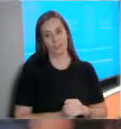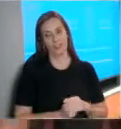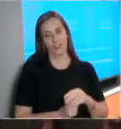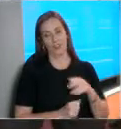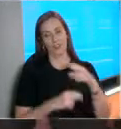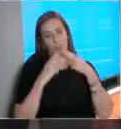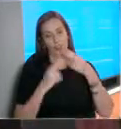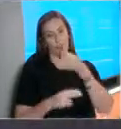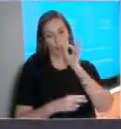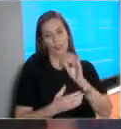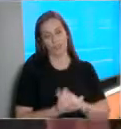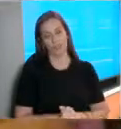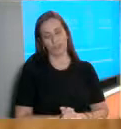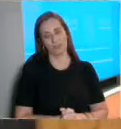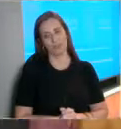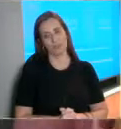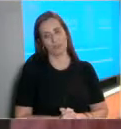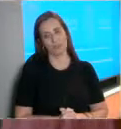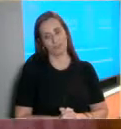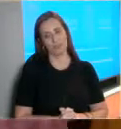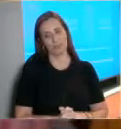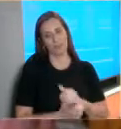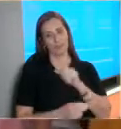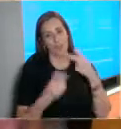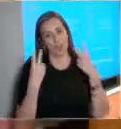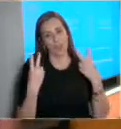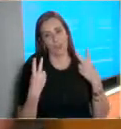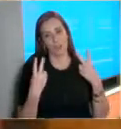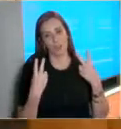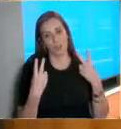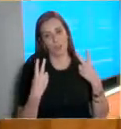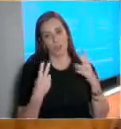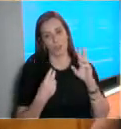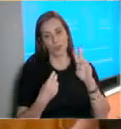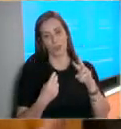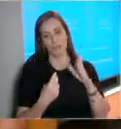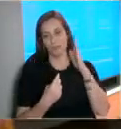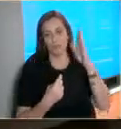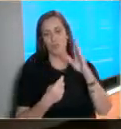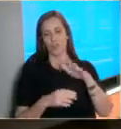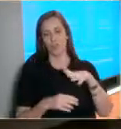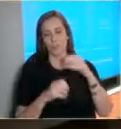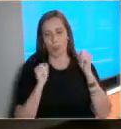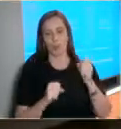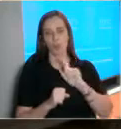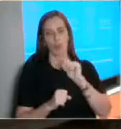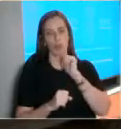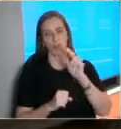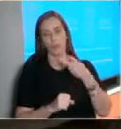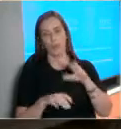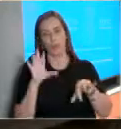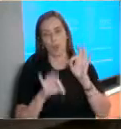ושיהיו התוצאות יותר טובות, והעיקר שיהיה איזשהו כיוון מסוים ששם יהיה בטוח, שלא נצטרך עוד פעם לרוץ